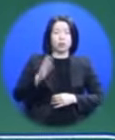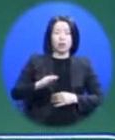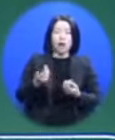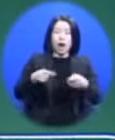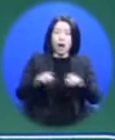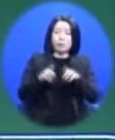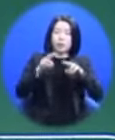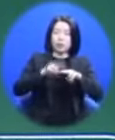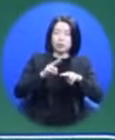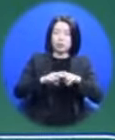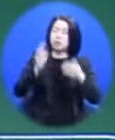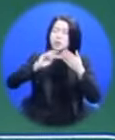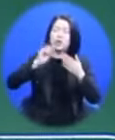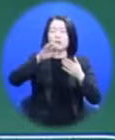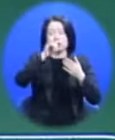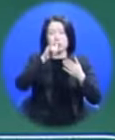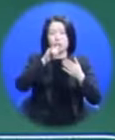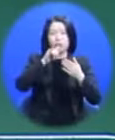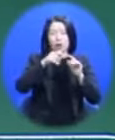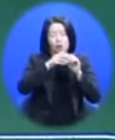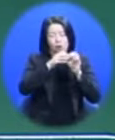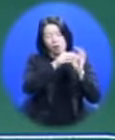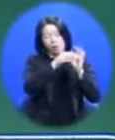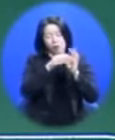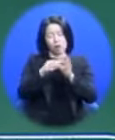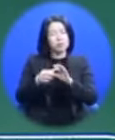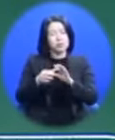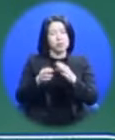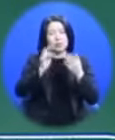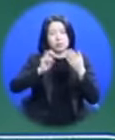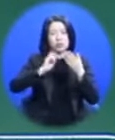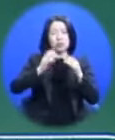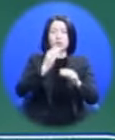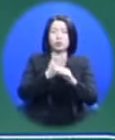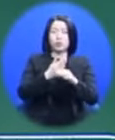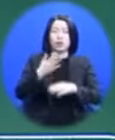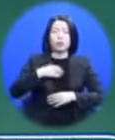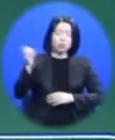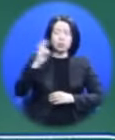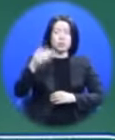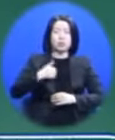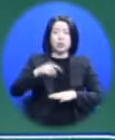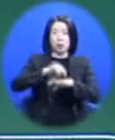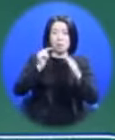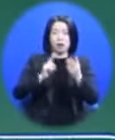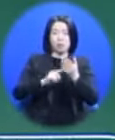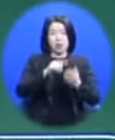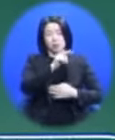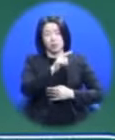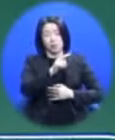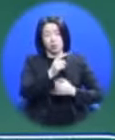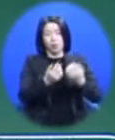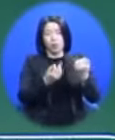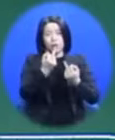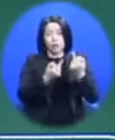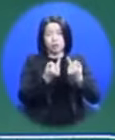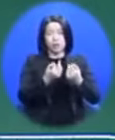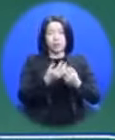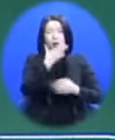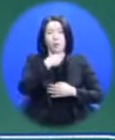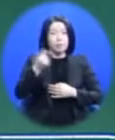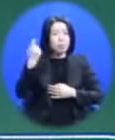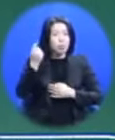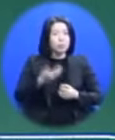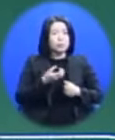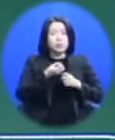찬양을 했습니다. 그런데 한참을 찬양을 하는 중에 문득 제 마음에 오늘 저 형제에게 복음을 전해야